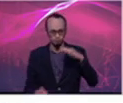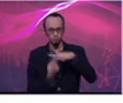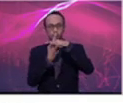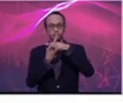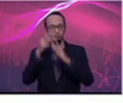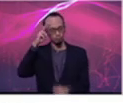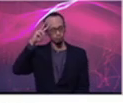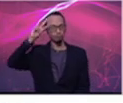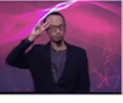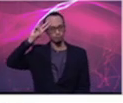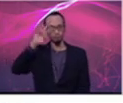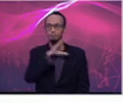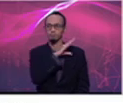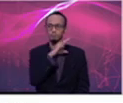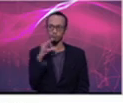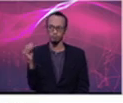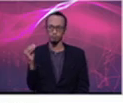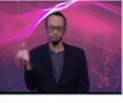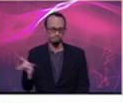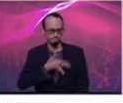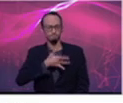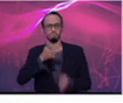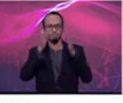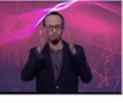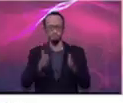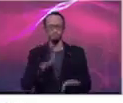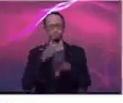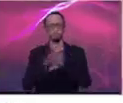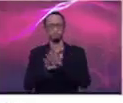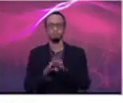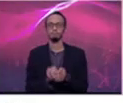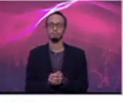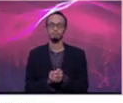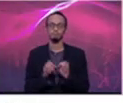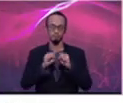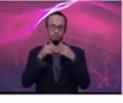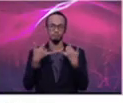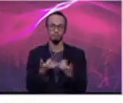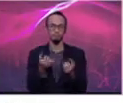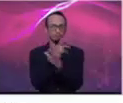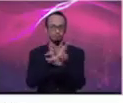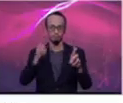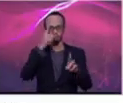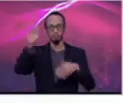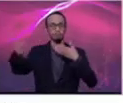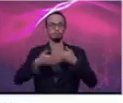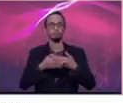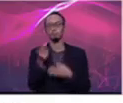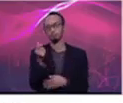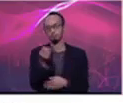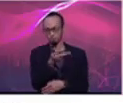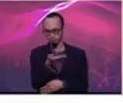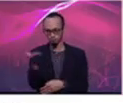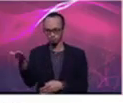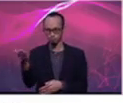disalah tafsir seterusnya menyinggung perasaan ramai pihak V turut bersedia untuk memulangkan kembali Wang